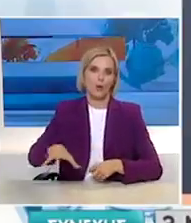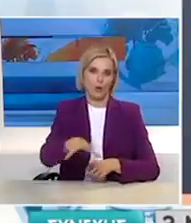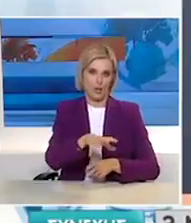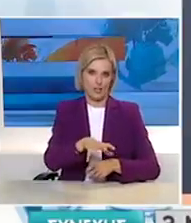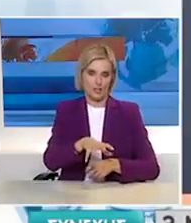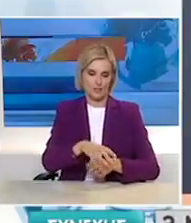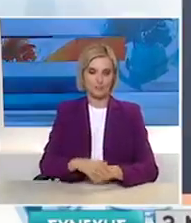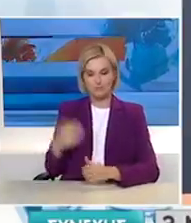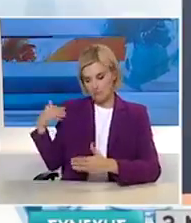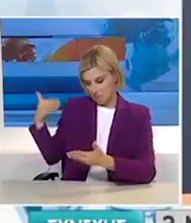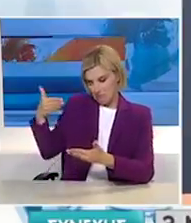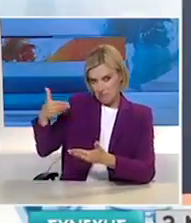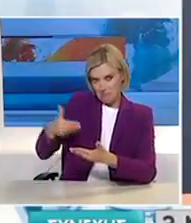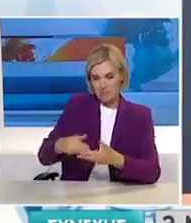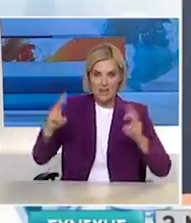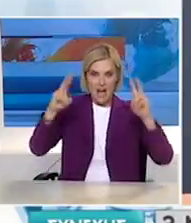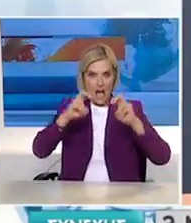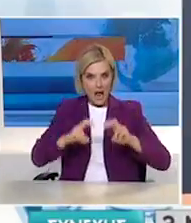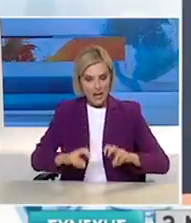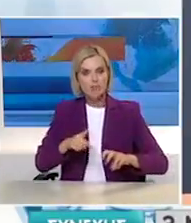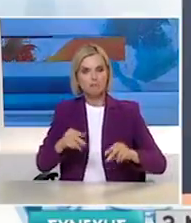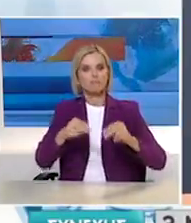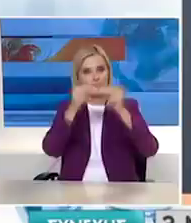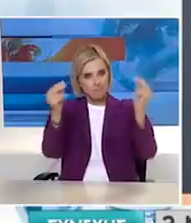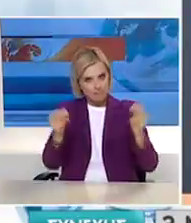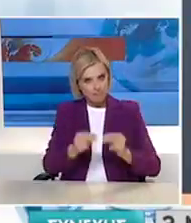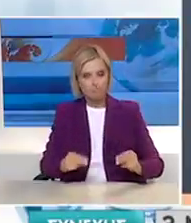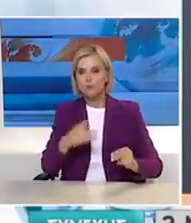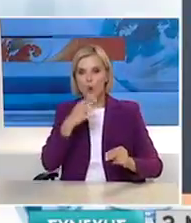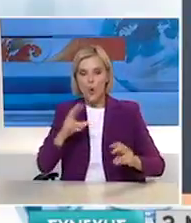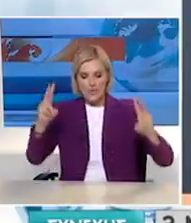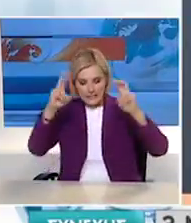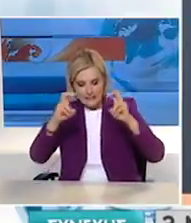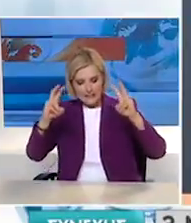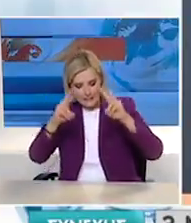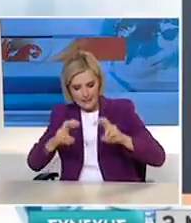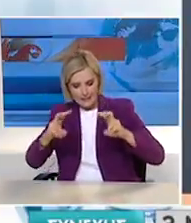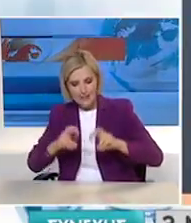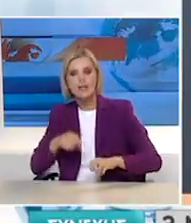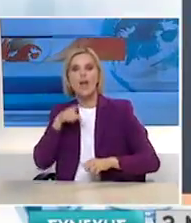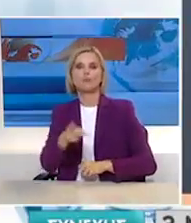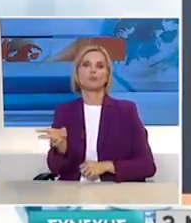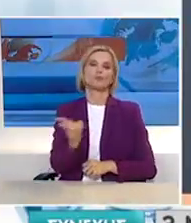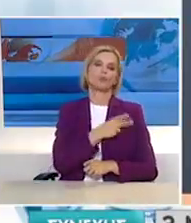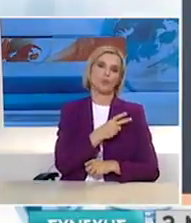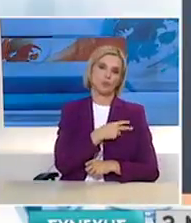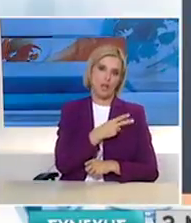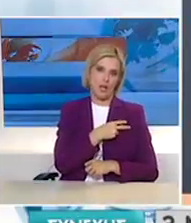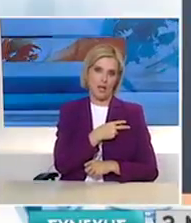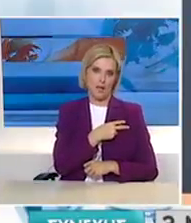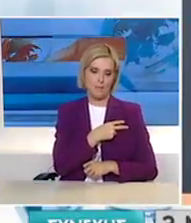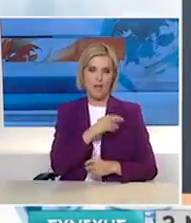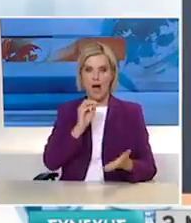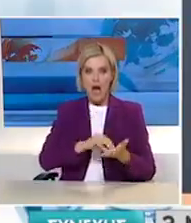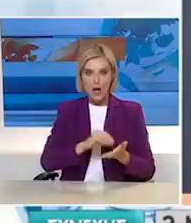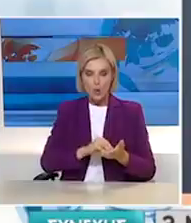πρόσφατες επιστημονικές αναλύσεις κατέληξαν σε αυτό το συμπέρασμα μετά από εξέταση εκατοντάδων επιδημιών. Μάλιστα, από κάποιες μαθηματικές